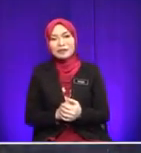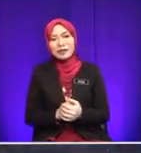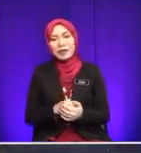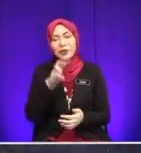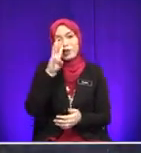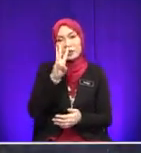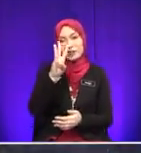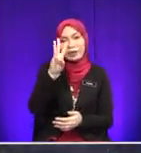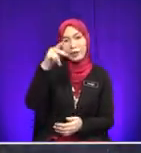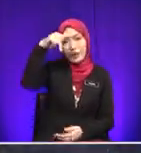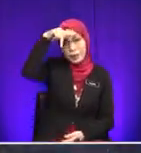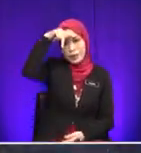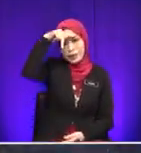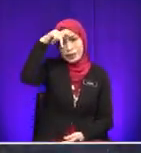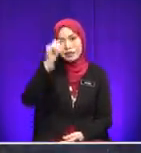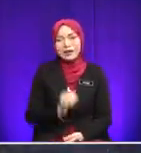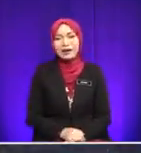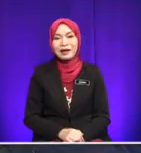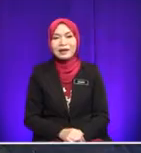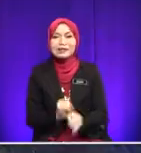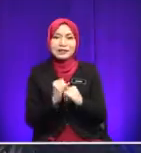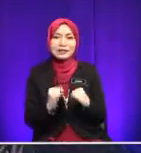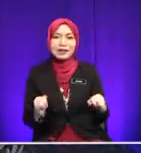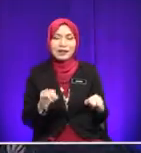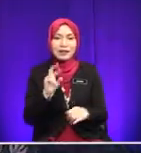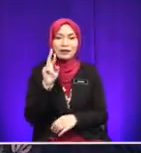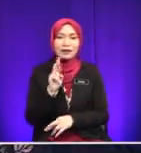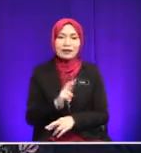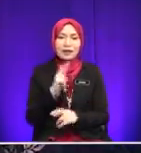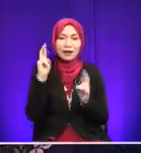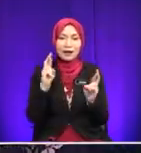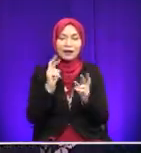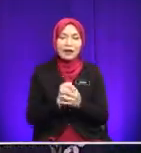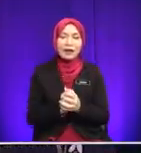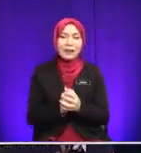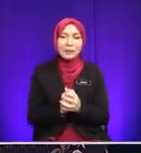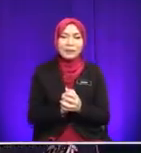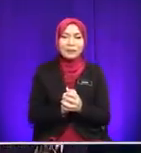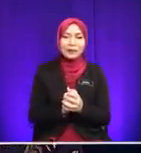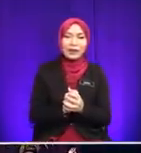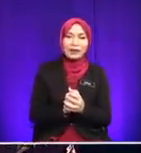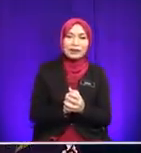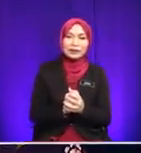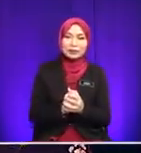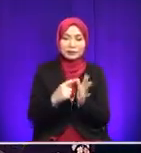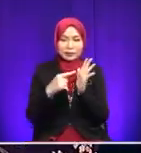Risma Putra sejagat raya, perjuangkan